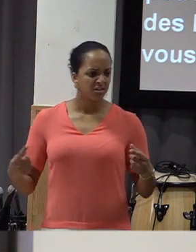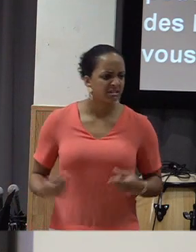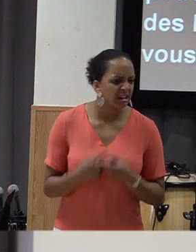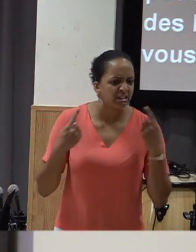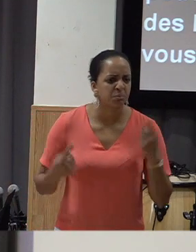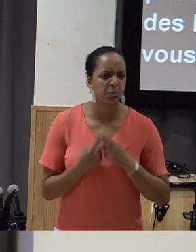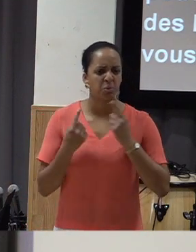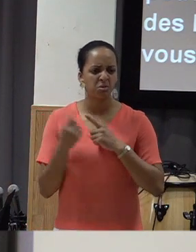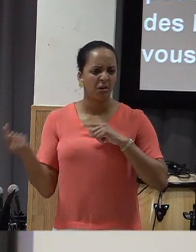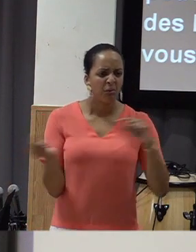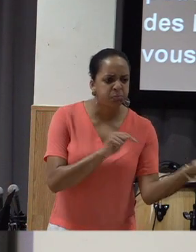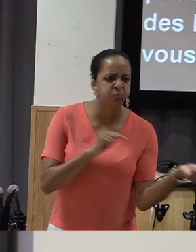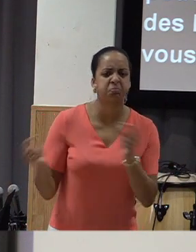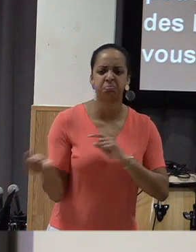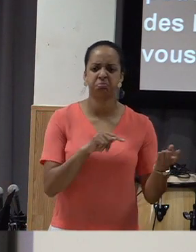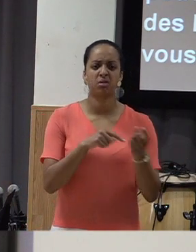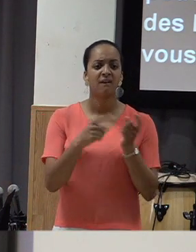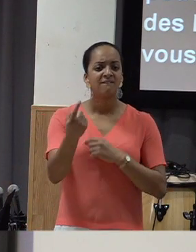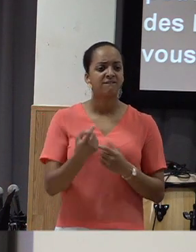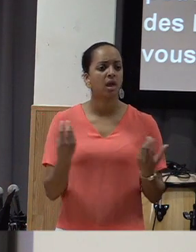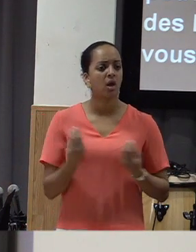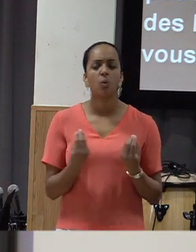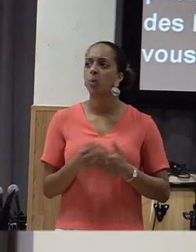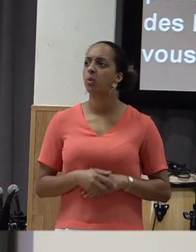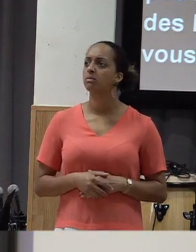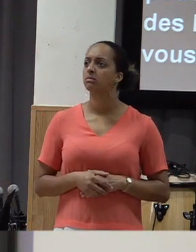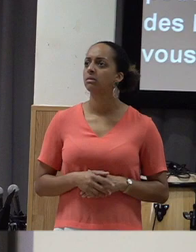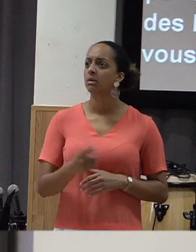vous ? N'est-ce pas de vos passions qui combattent dans vos membres ?